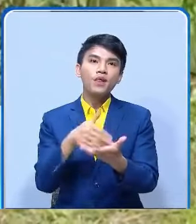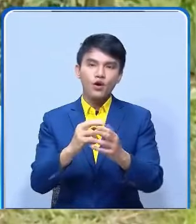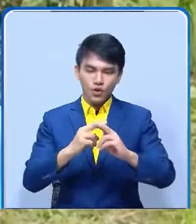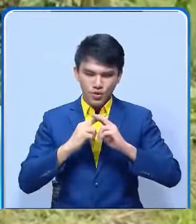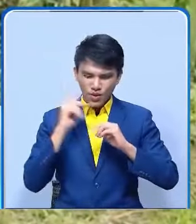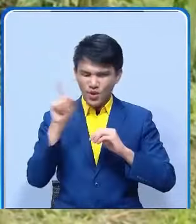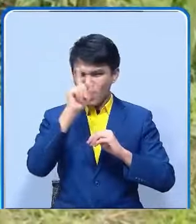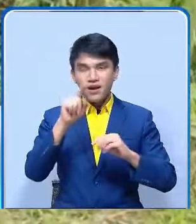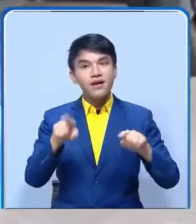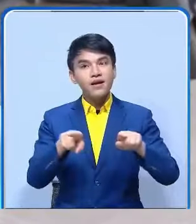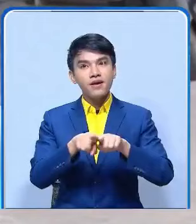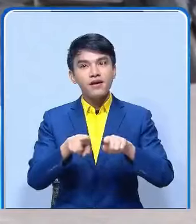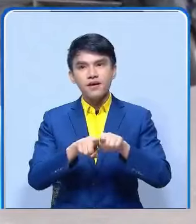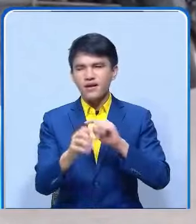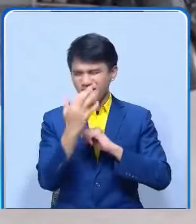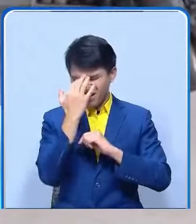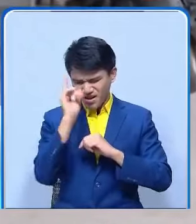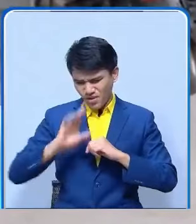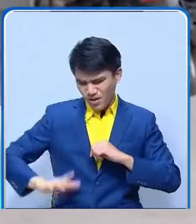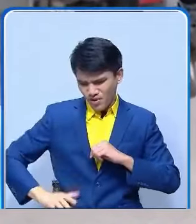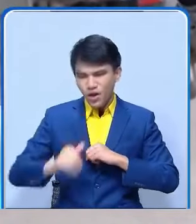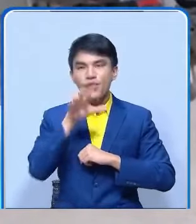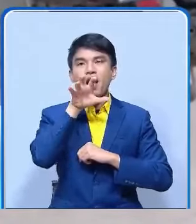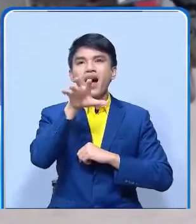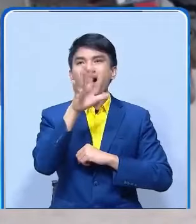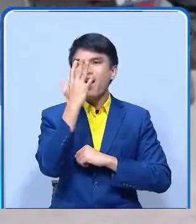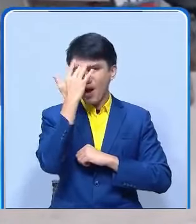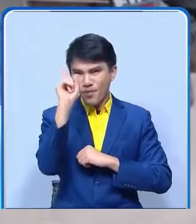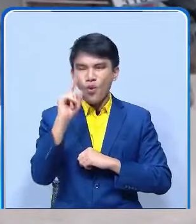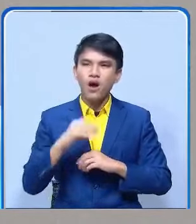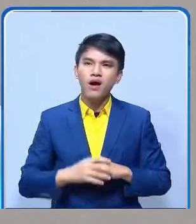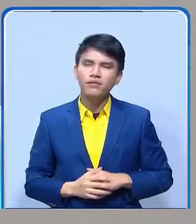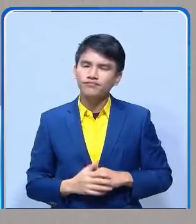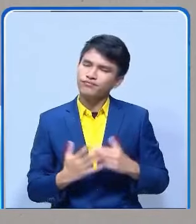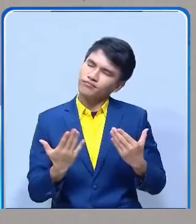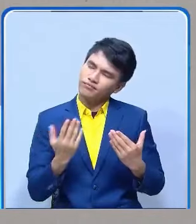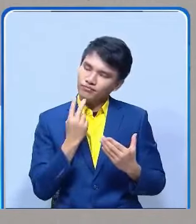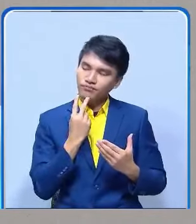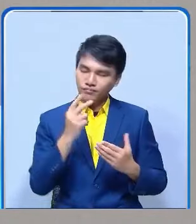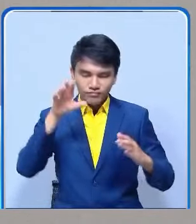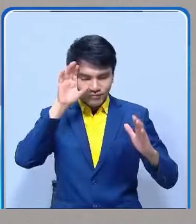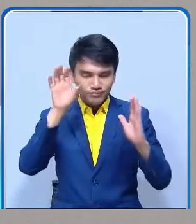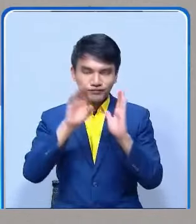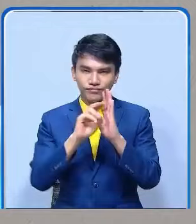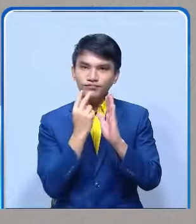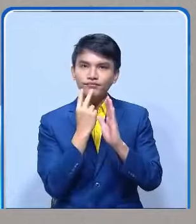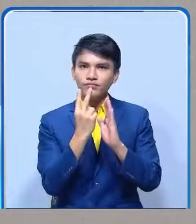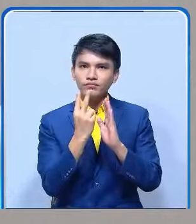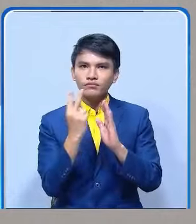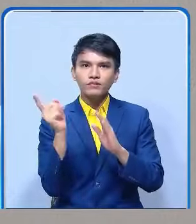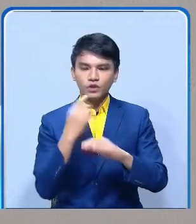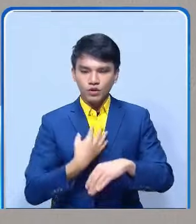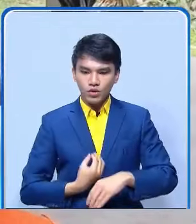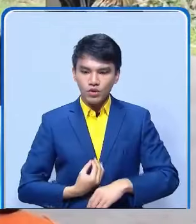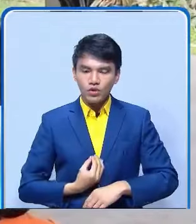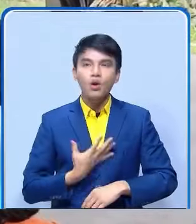สัยเอ๊ะทำไมหมาที่บ้านมันเห่ามันหอนอะไร หมามันหอนอะไร ก็เลยมาเปิดดูวงจรปิดเฮ้ยตกใ